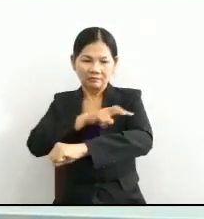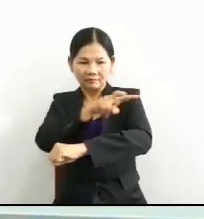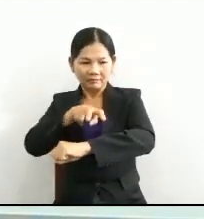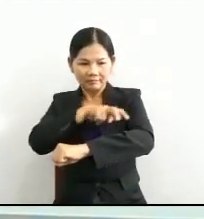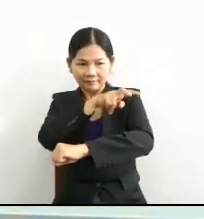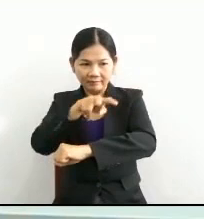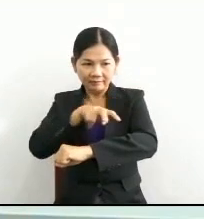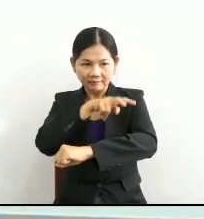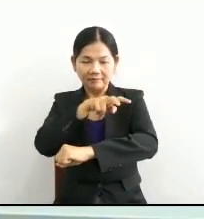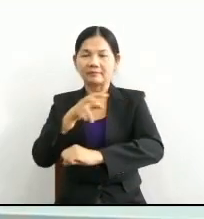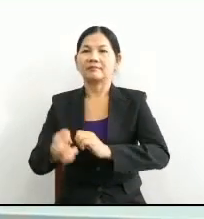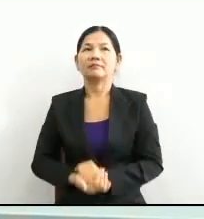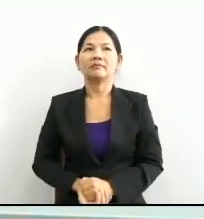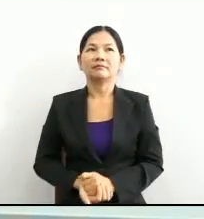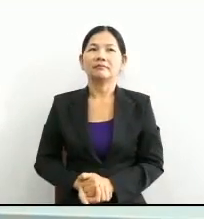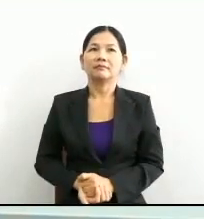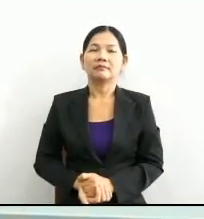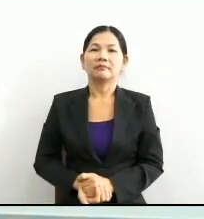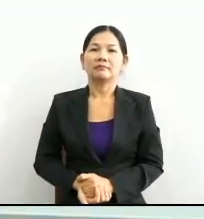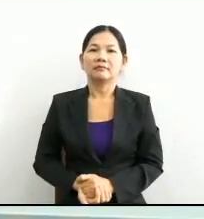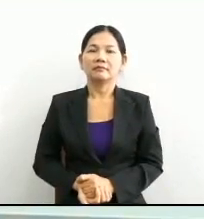bậy bạc dương